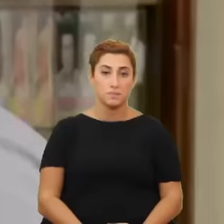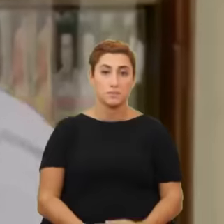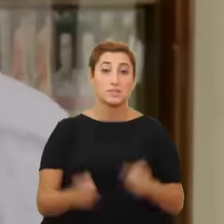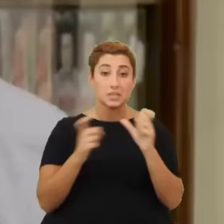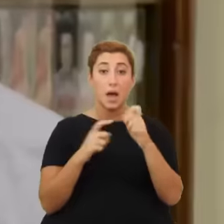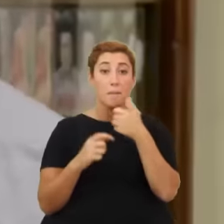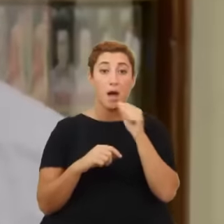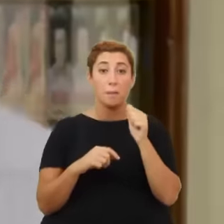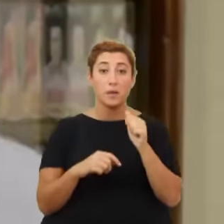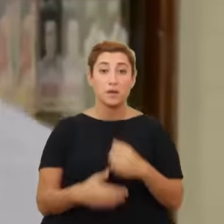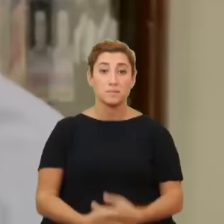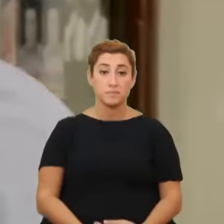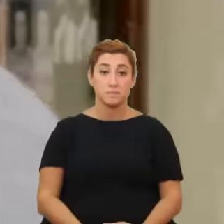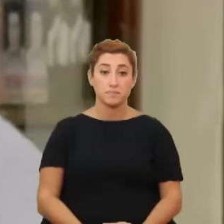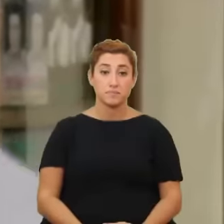Tamam abi.